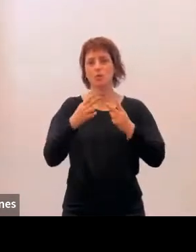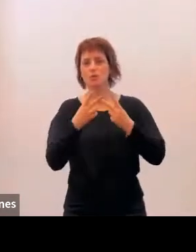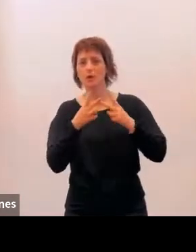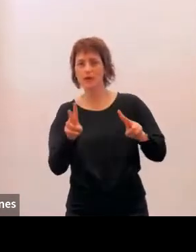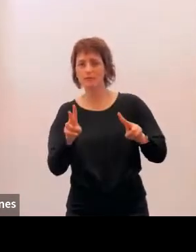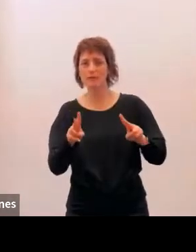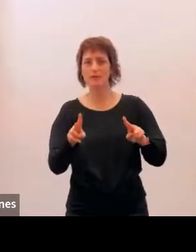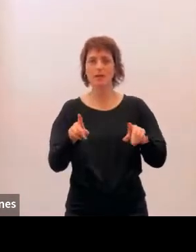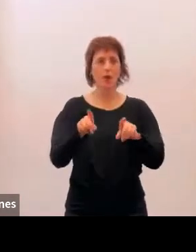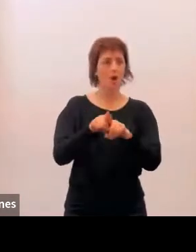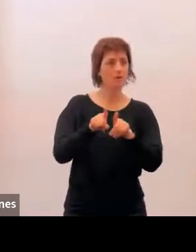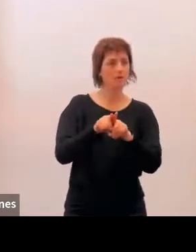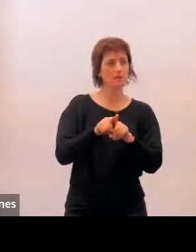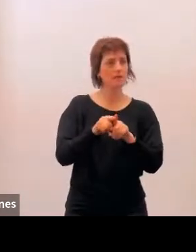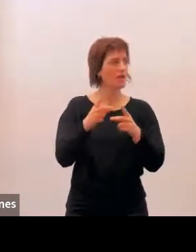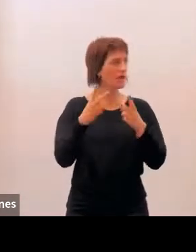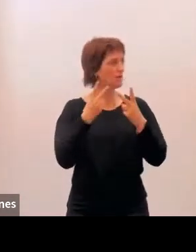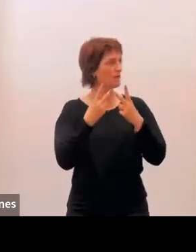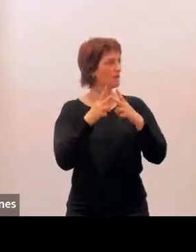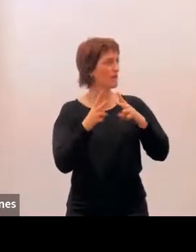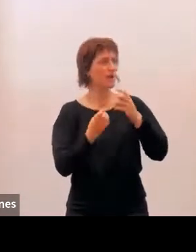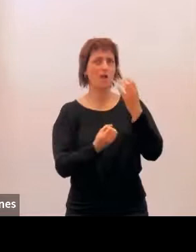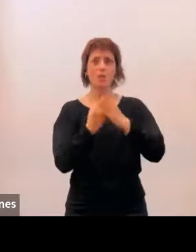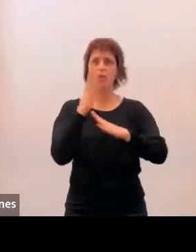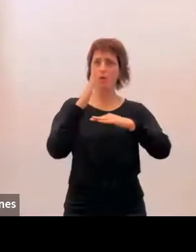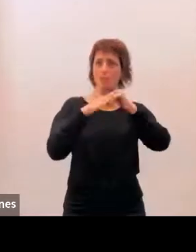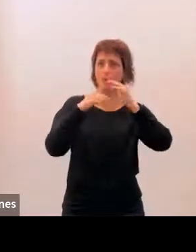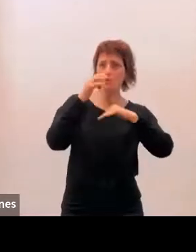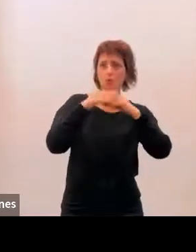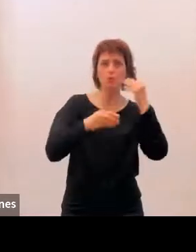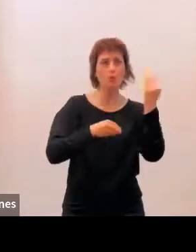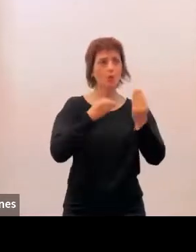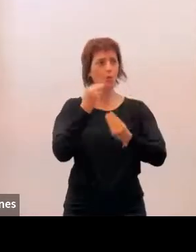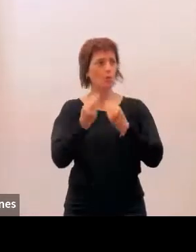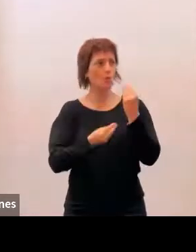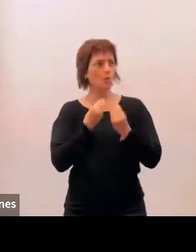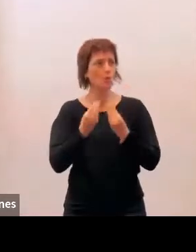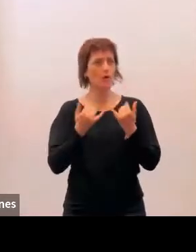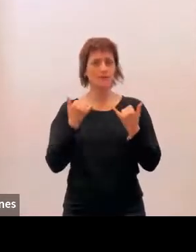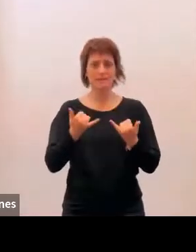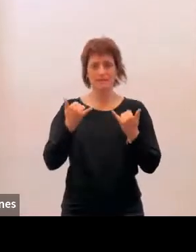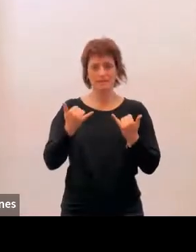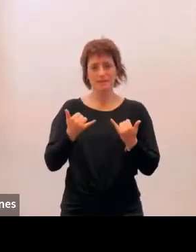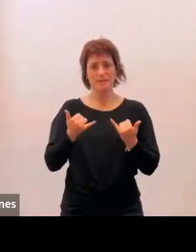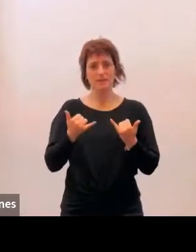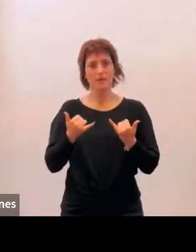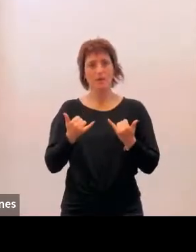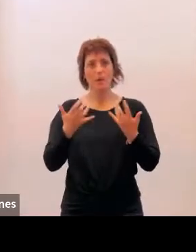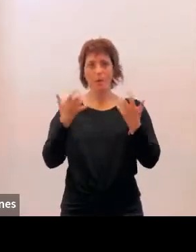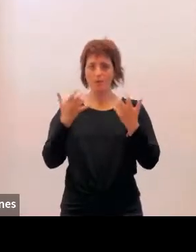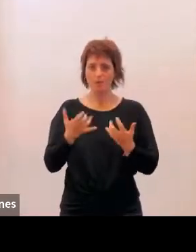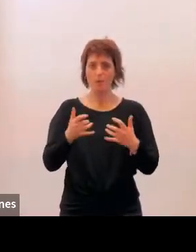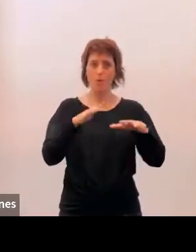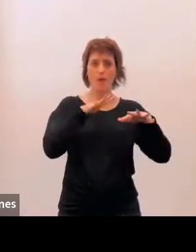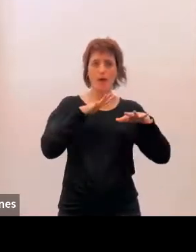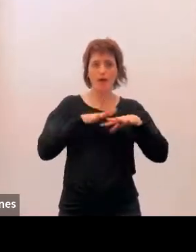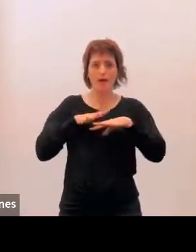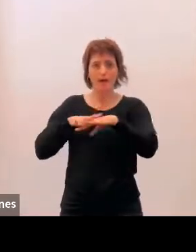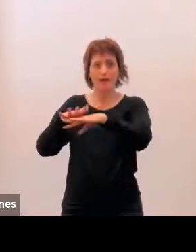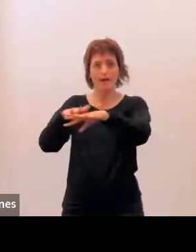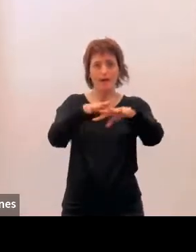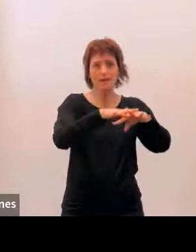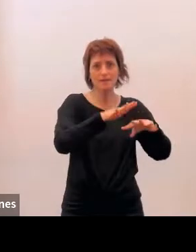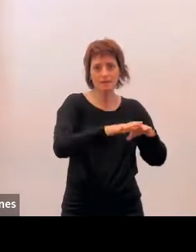de renouvellement urbain, dans le cadre des opérations aujourd'hui qui visent à remodeler les quartiers de la ville, eh